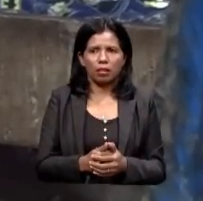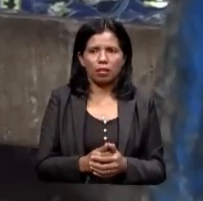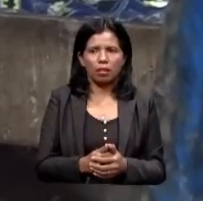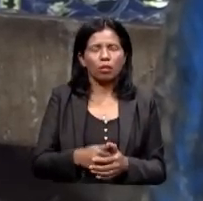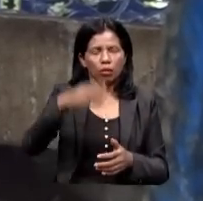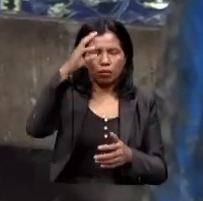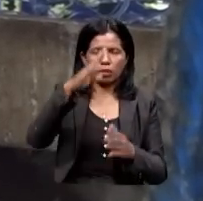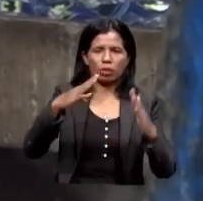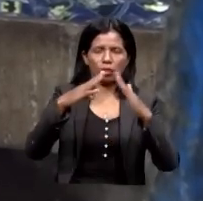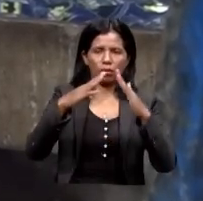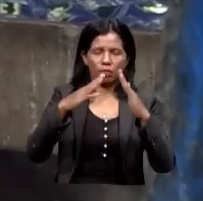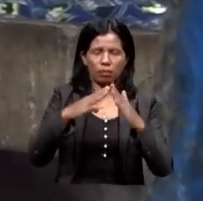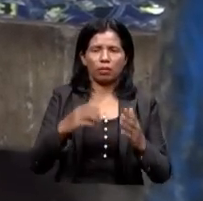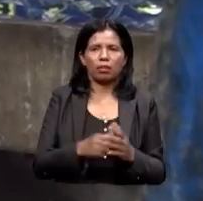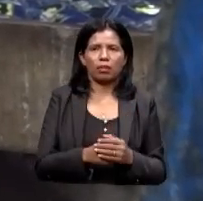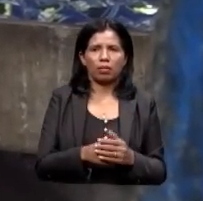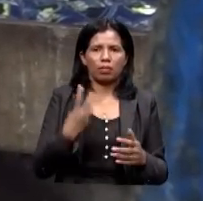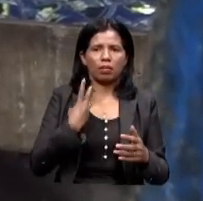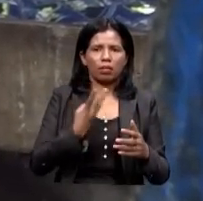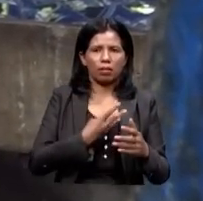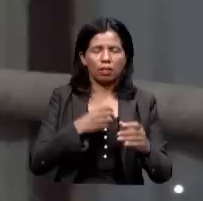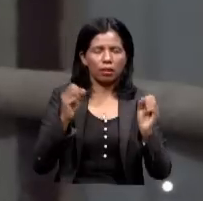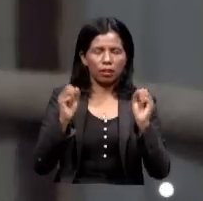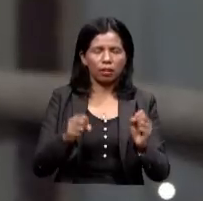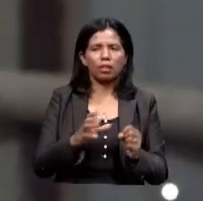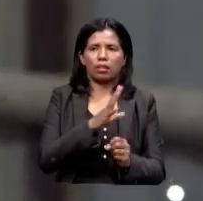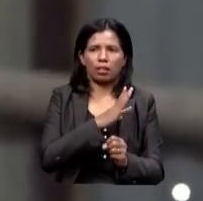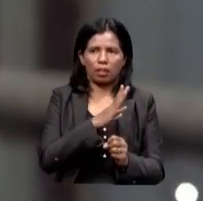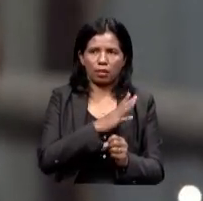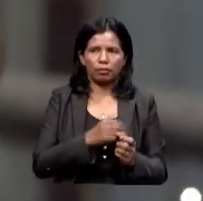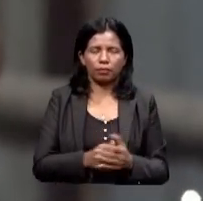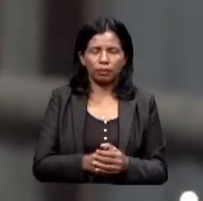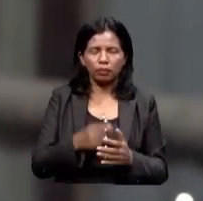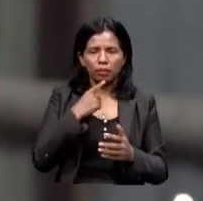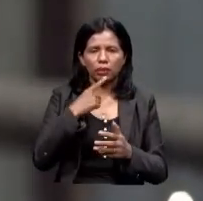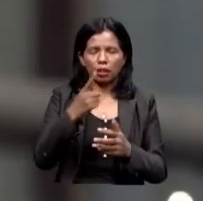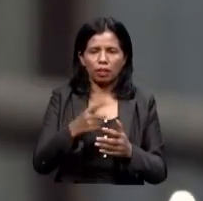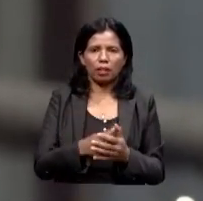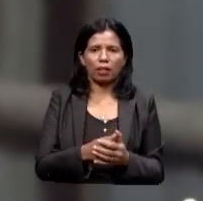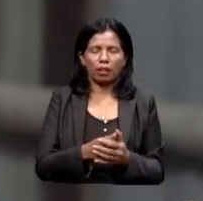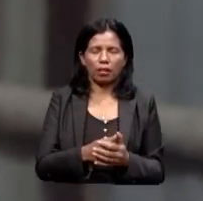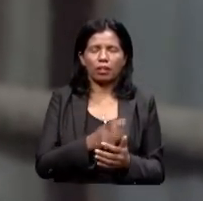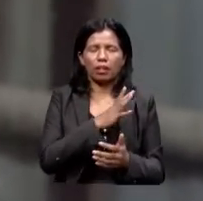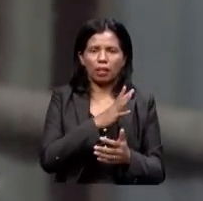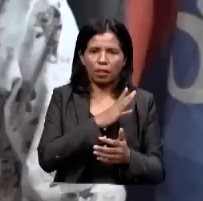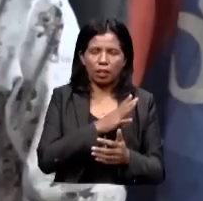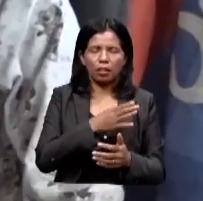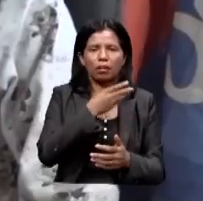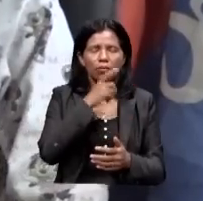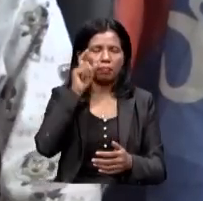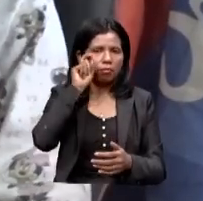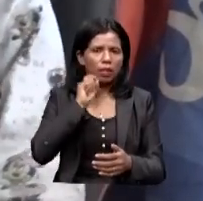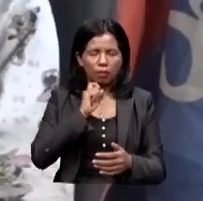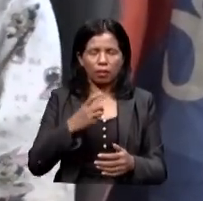dan mam marang dan saya ditoba saya lamaran dan saya hein dan saya tang perlaiba haran yang marang berita beli saya nahe bitiba